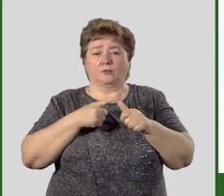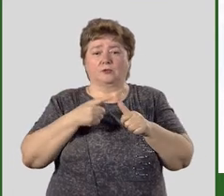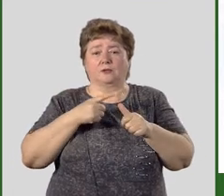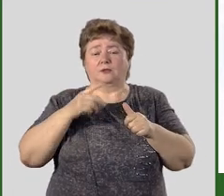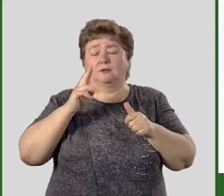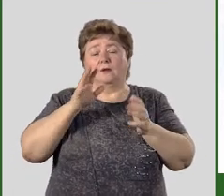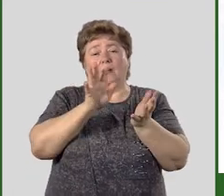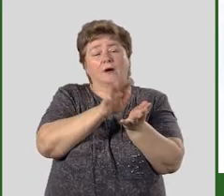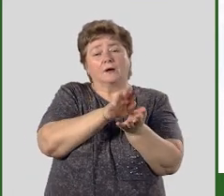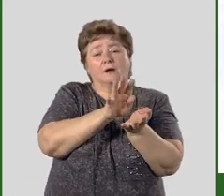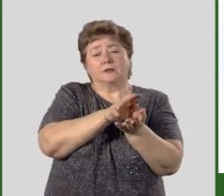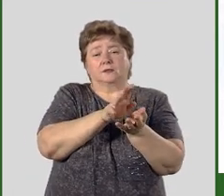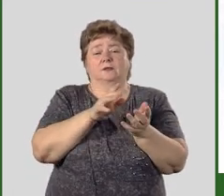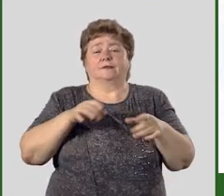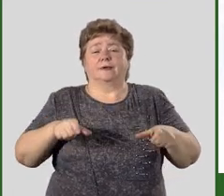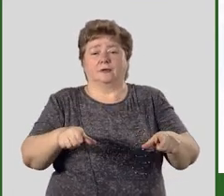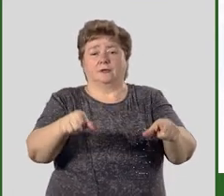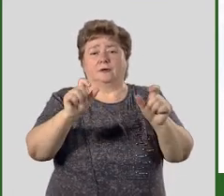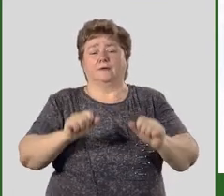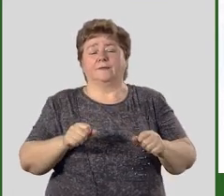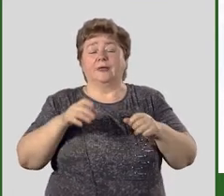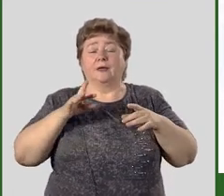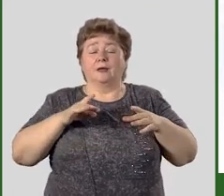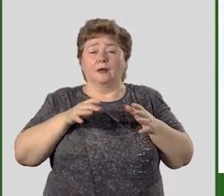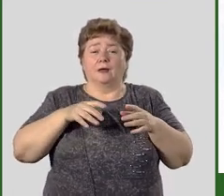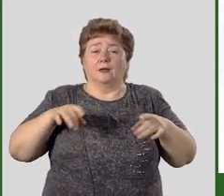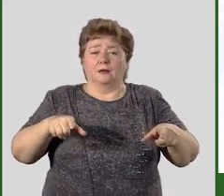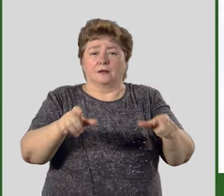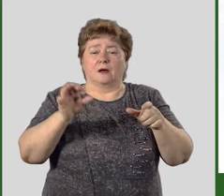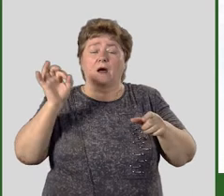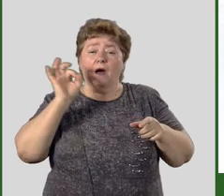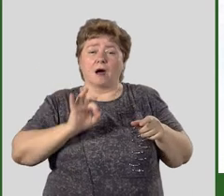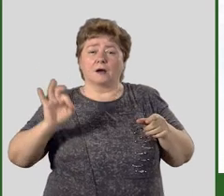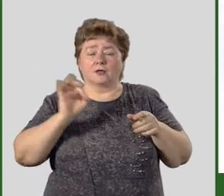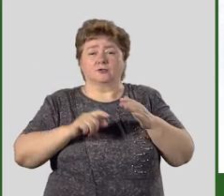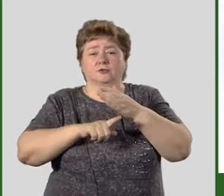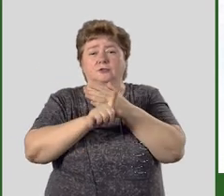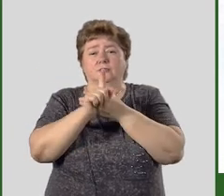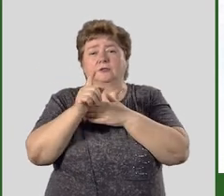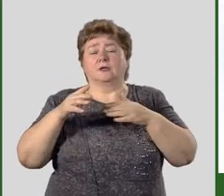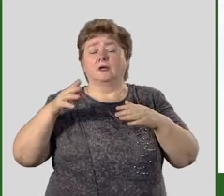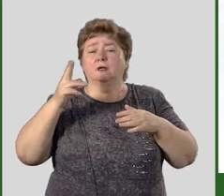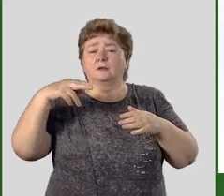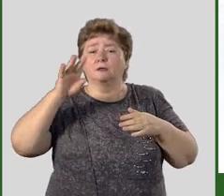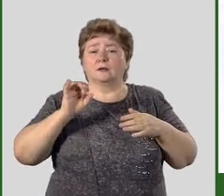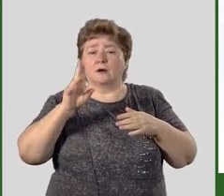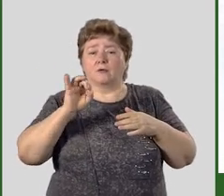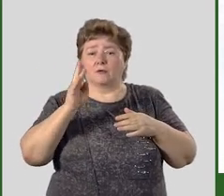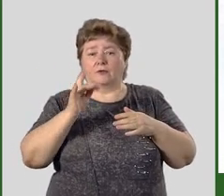называется крокодиловая река. Река Оранжевая берет начало в Драконовых